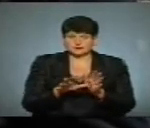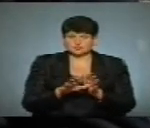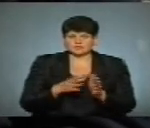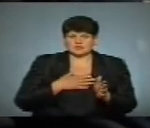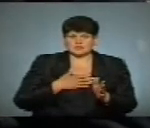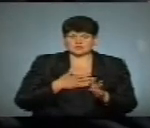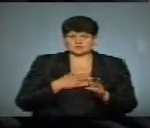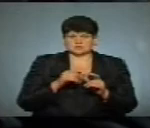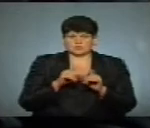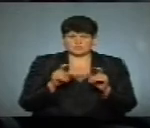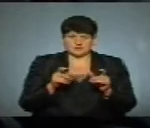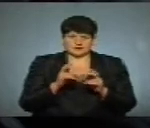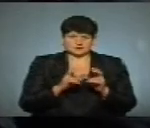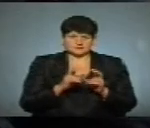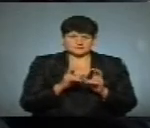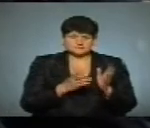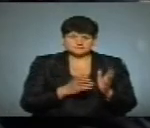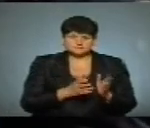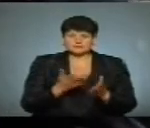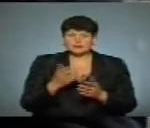наші об'єкти. А якщо